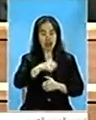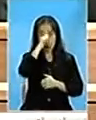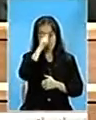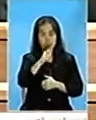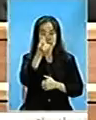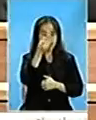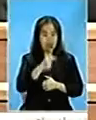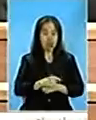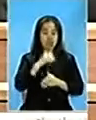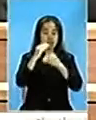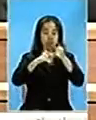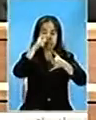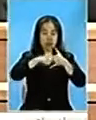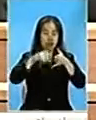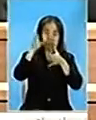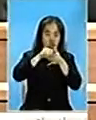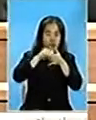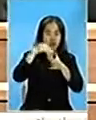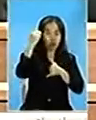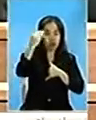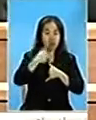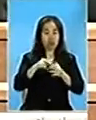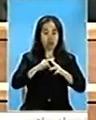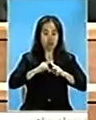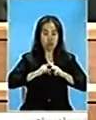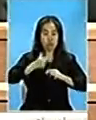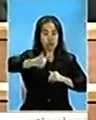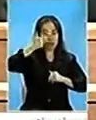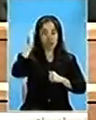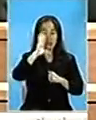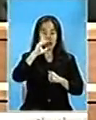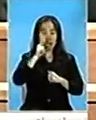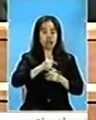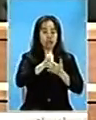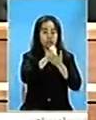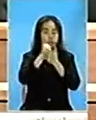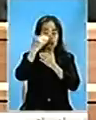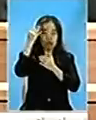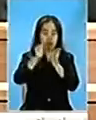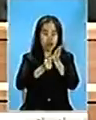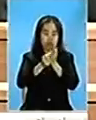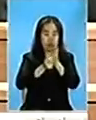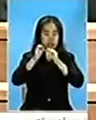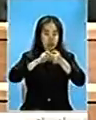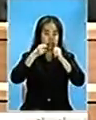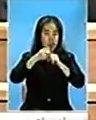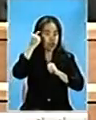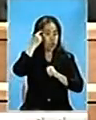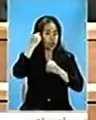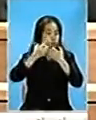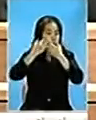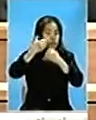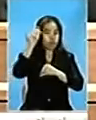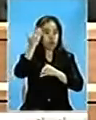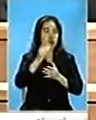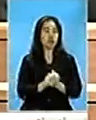และกันให้เห็นประโยชน์ส่วนรวมยิ่งกว่าส่วนตนให้ใช้วิธีการแห่งปัญญาในการแก้ปัญหาท่านทำมา60กว่าห